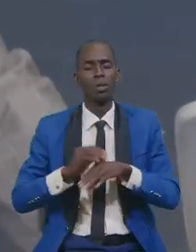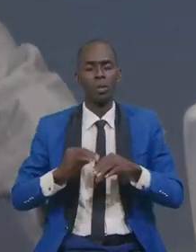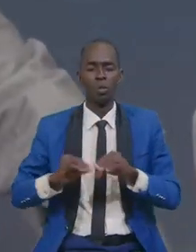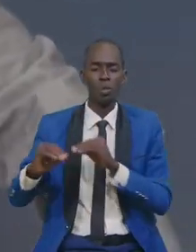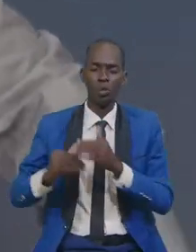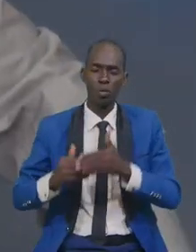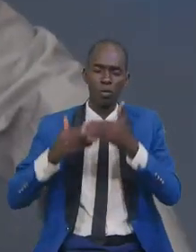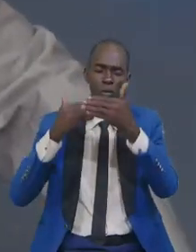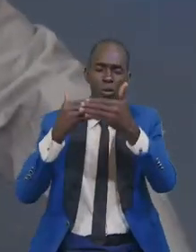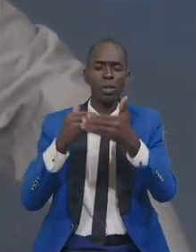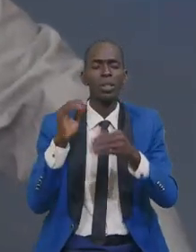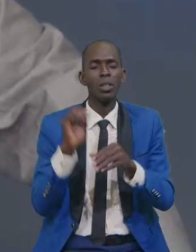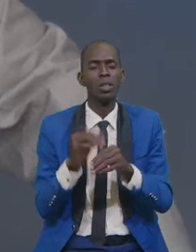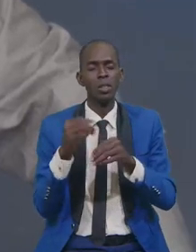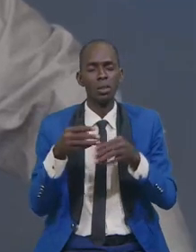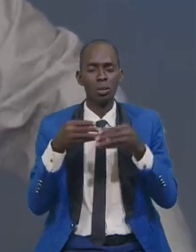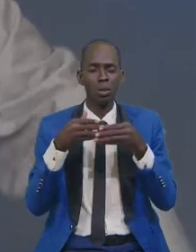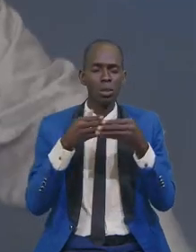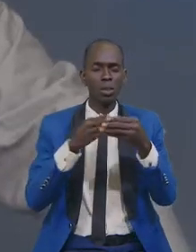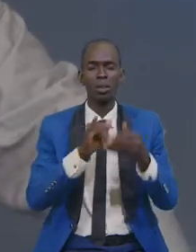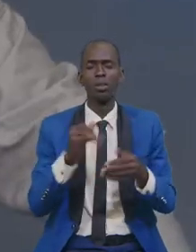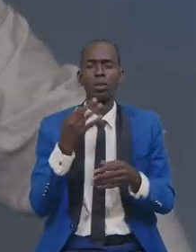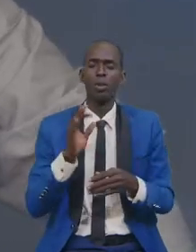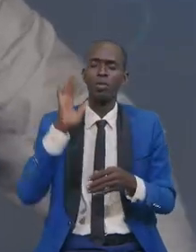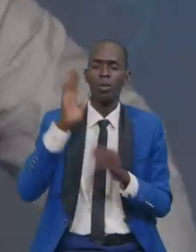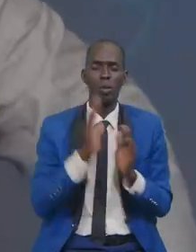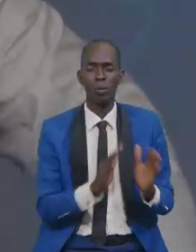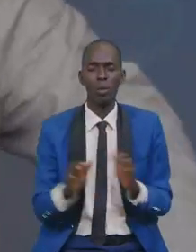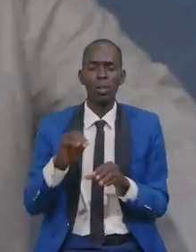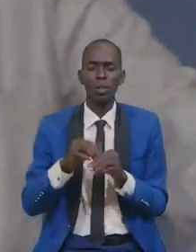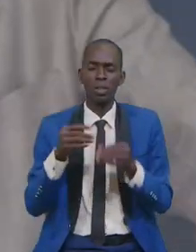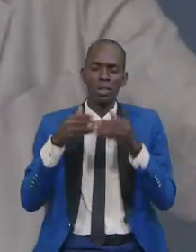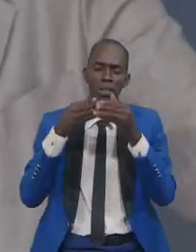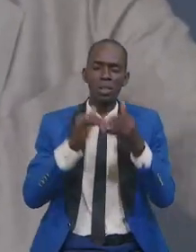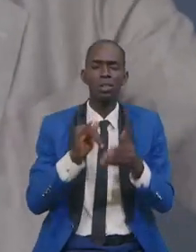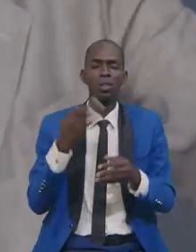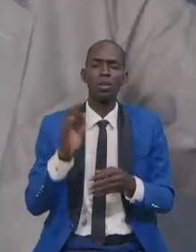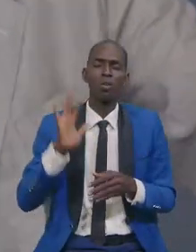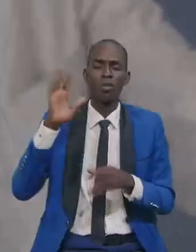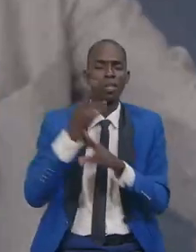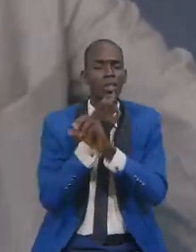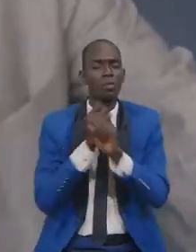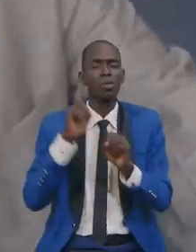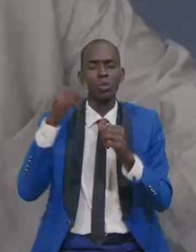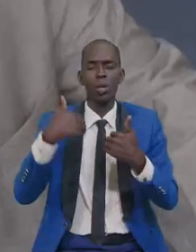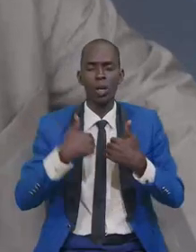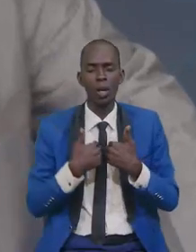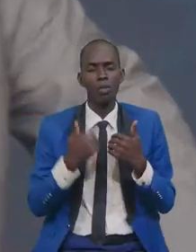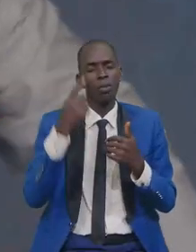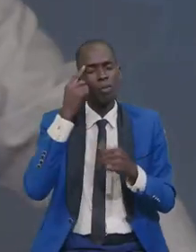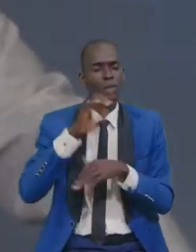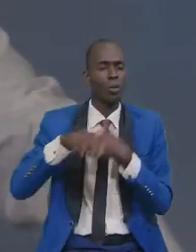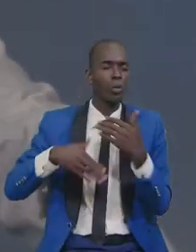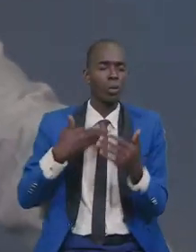progresse, aille de l'avant dans la direction de ton plan, dans la direction de la rédemption que tu